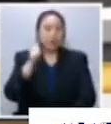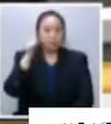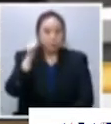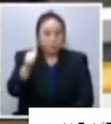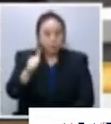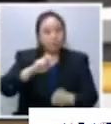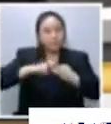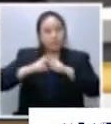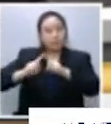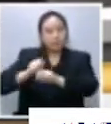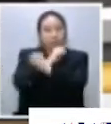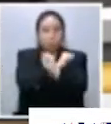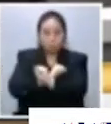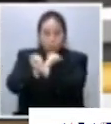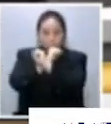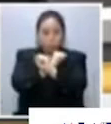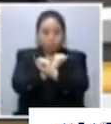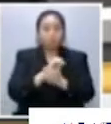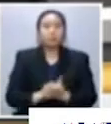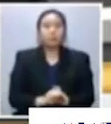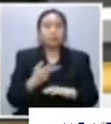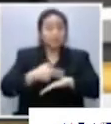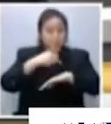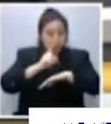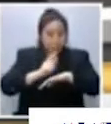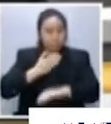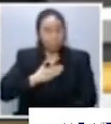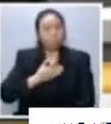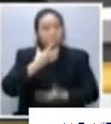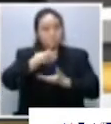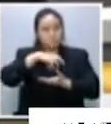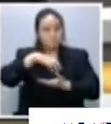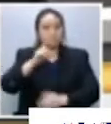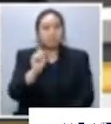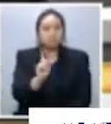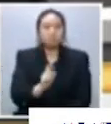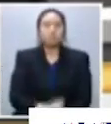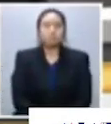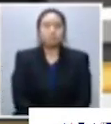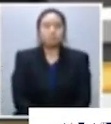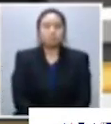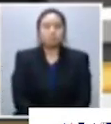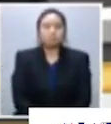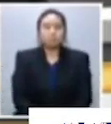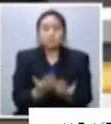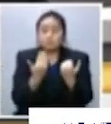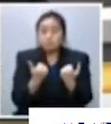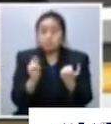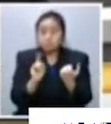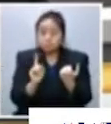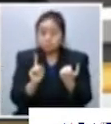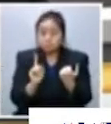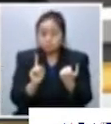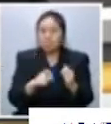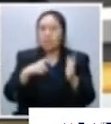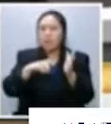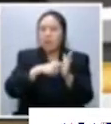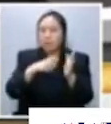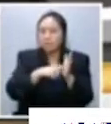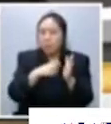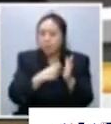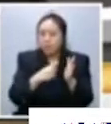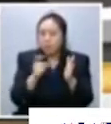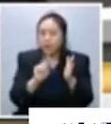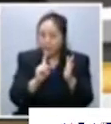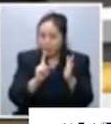ท่านประธานที่เคารพครับสิ่งที่ผมจำเป็นต้องกราบเรียนท่านประธานเรื่องของเหตุผลหนึ่งอีกเรื่